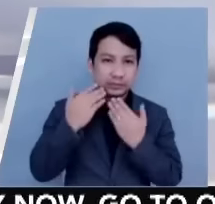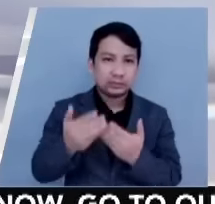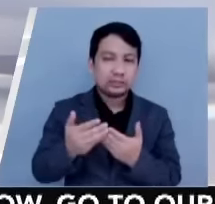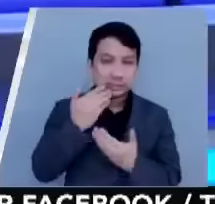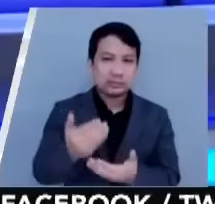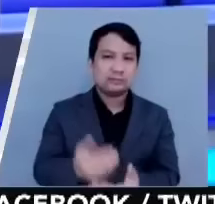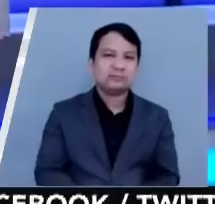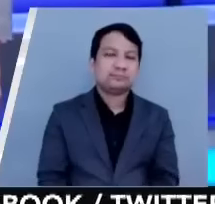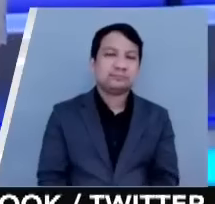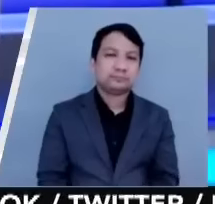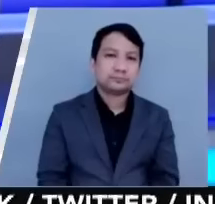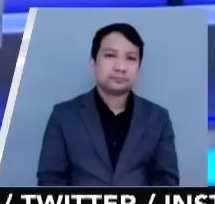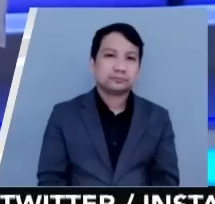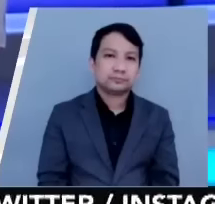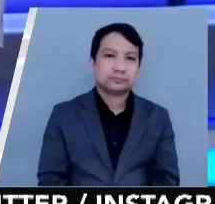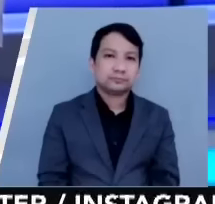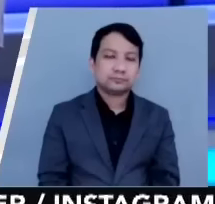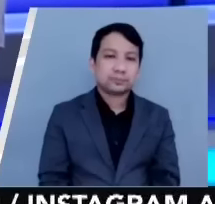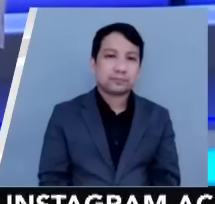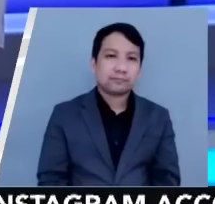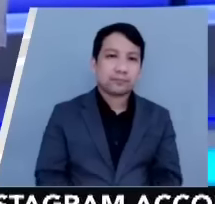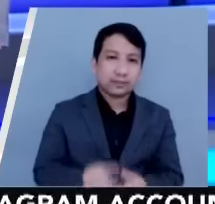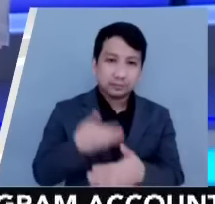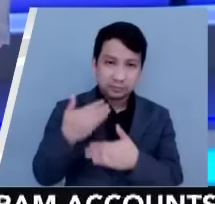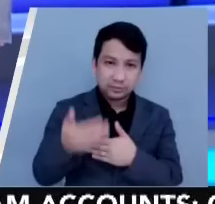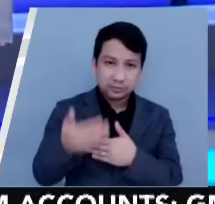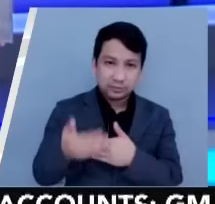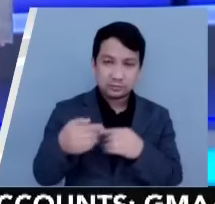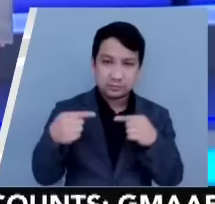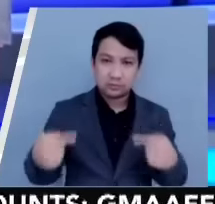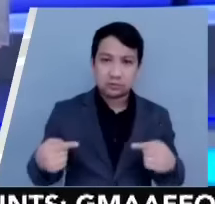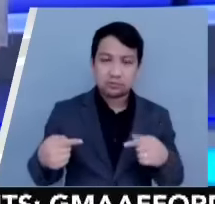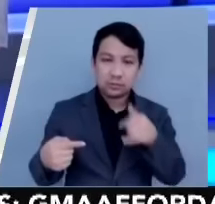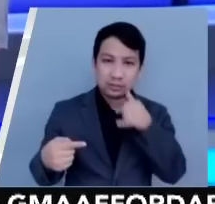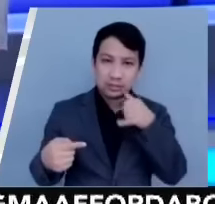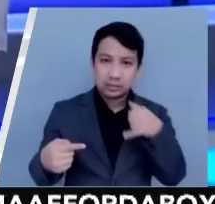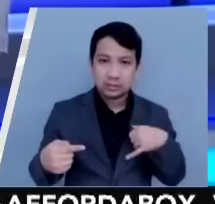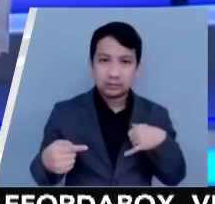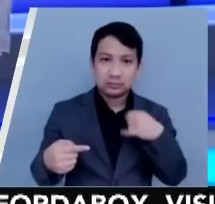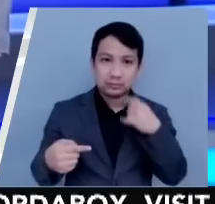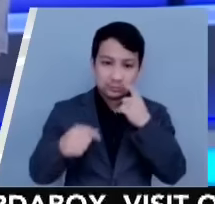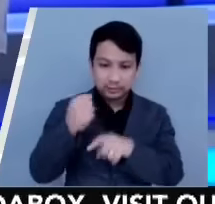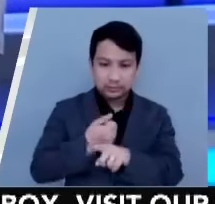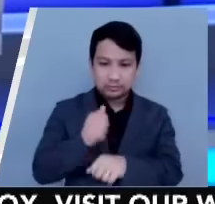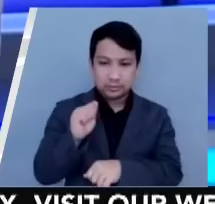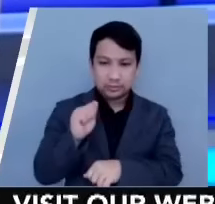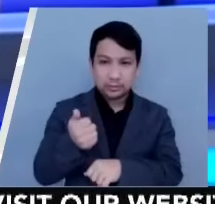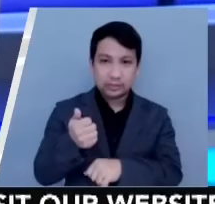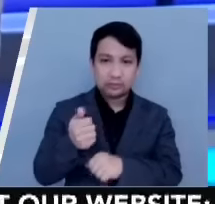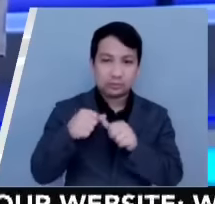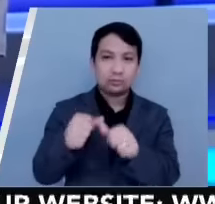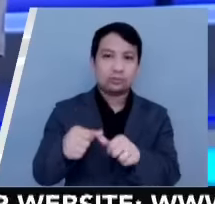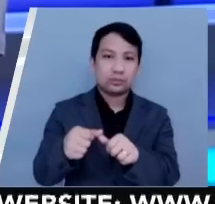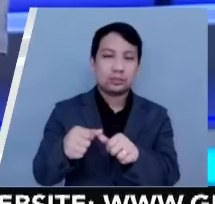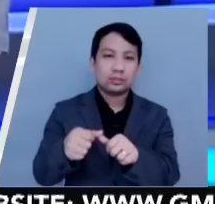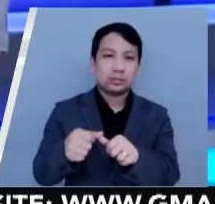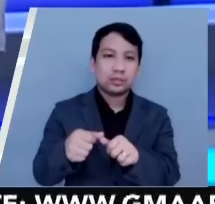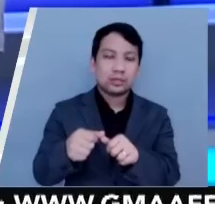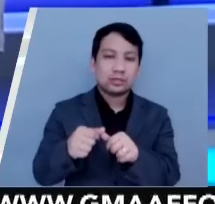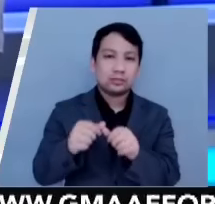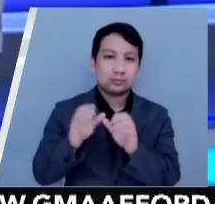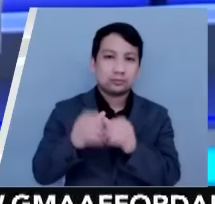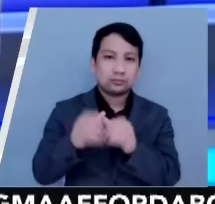Tima. Kasunod ng mainit na sagutan sa pagdinig kahapon, sa September 10 na itutuloy ng House Appropriations Committee ang